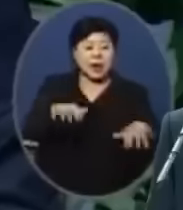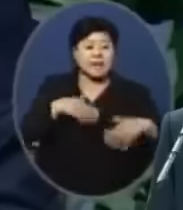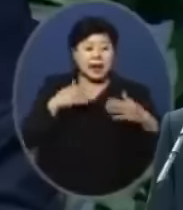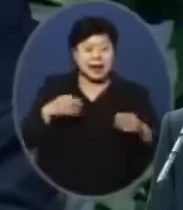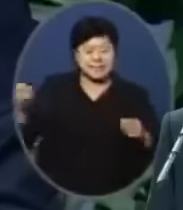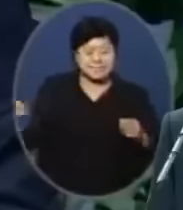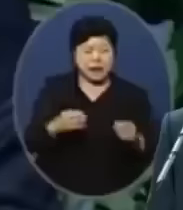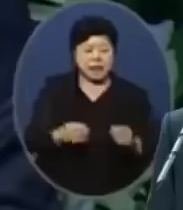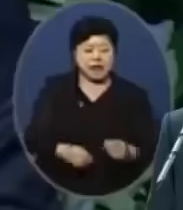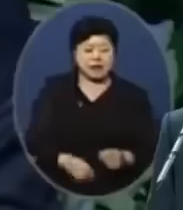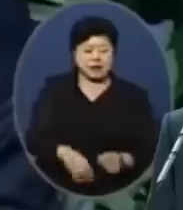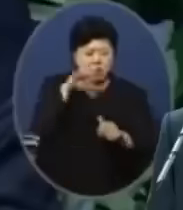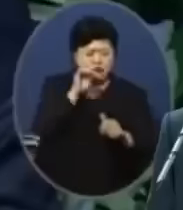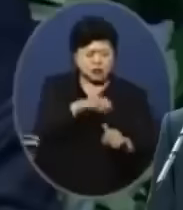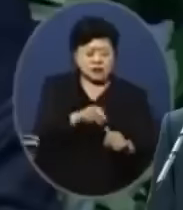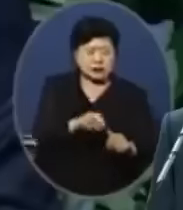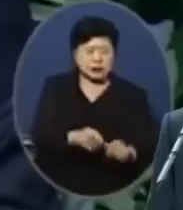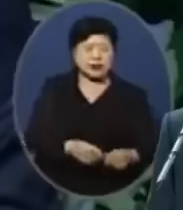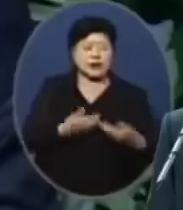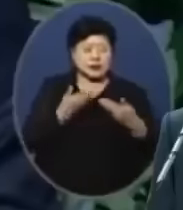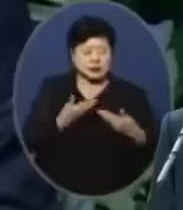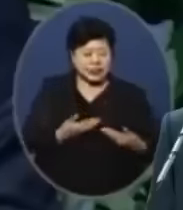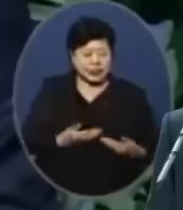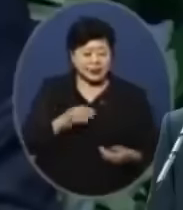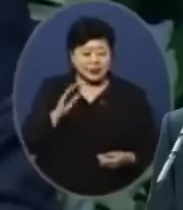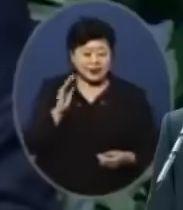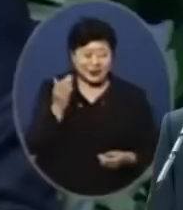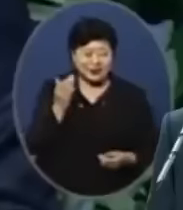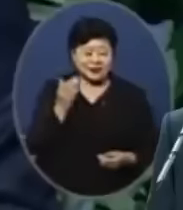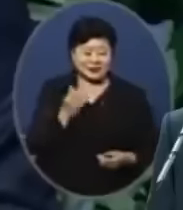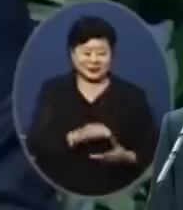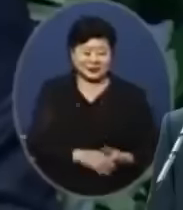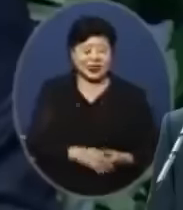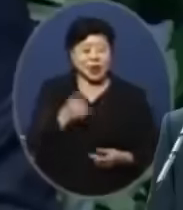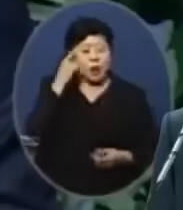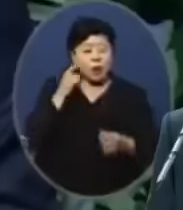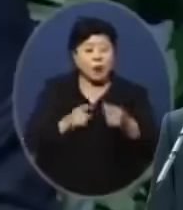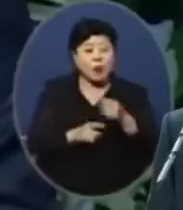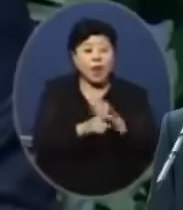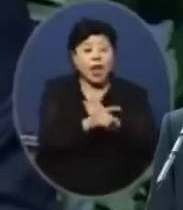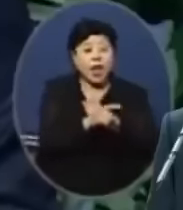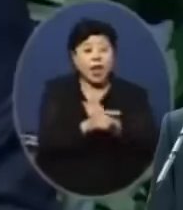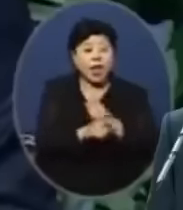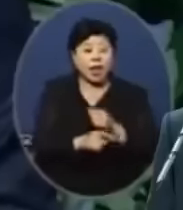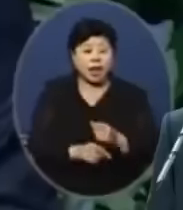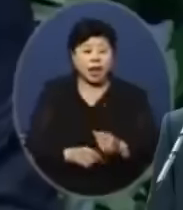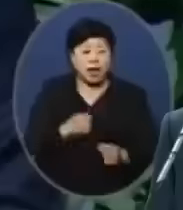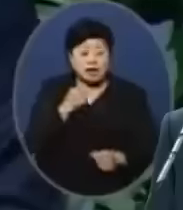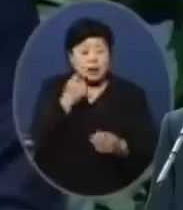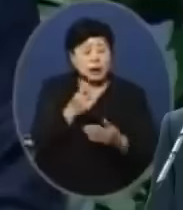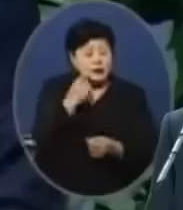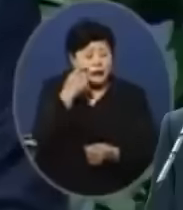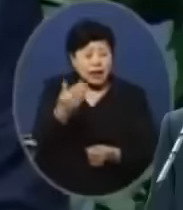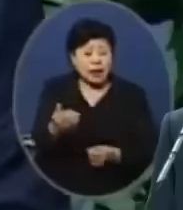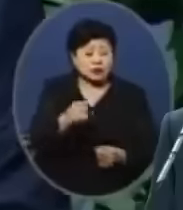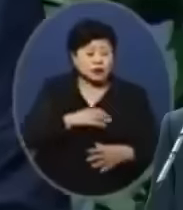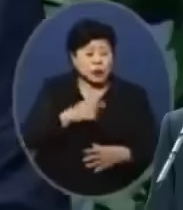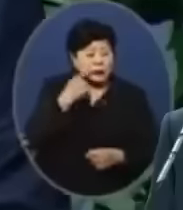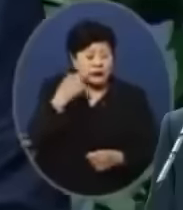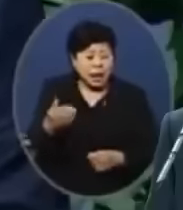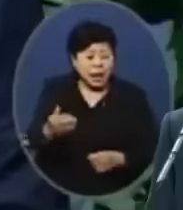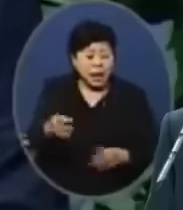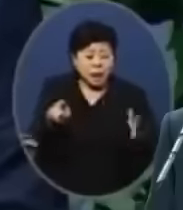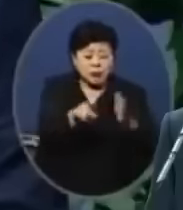파도를 꾸짖으시니 잠잠해졌습니다. 그러고 난 다음 하신 말씀이 왜 그렇게 두려워하느냐?